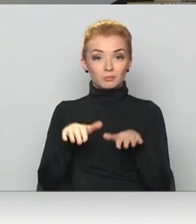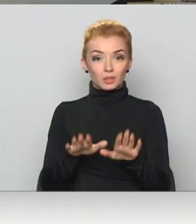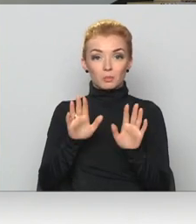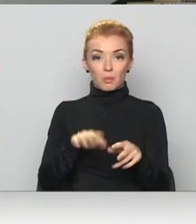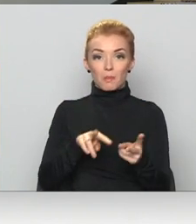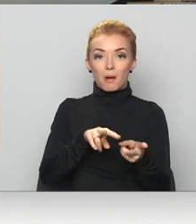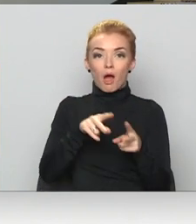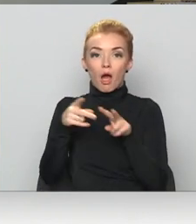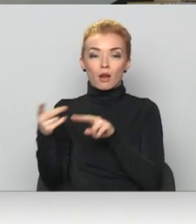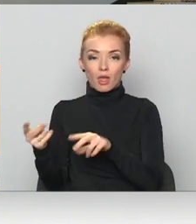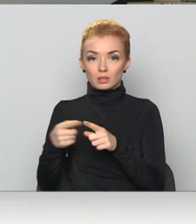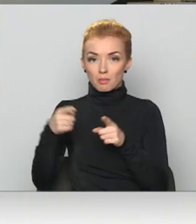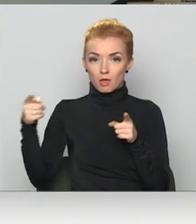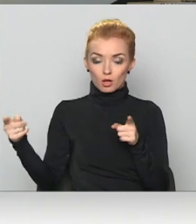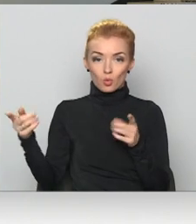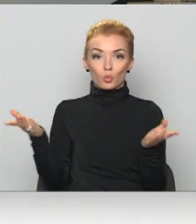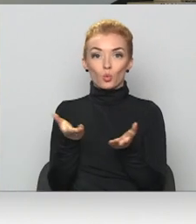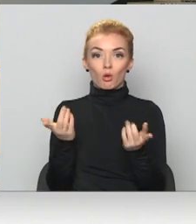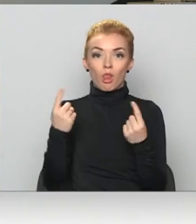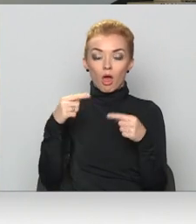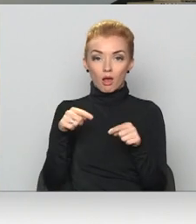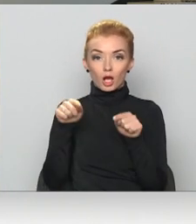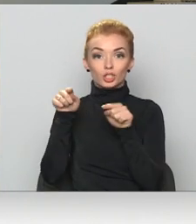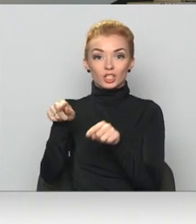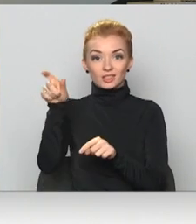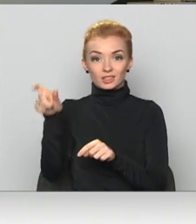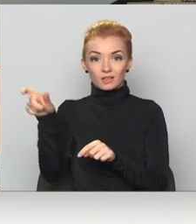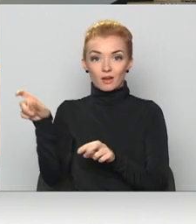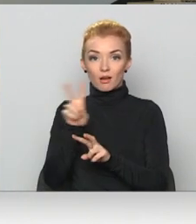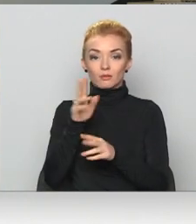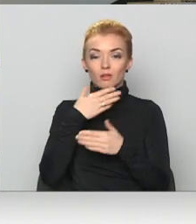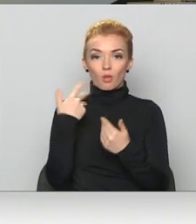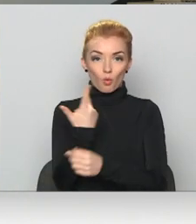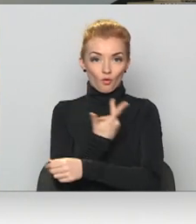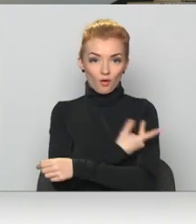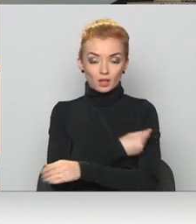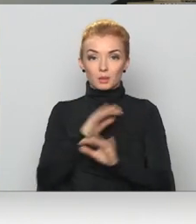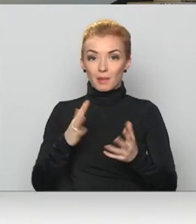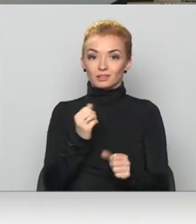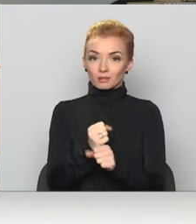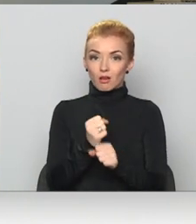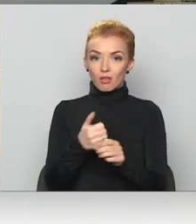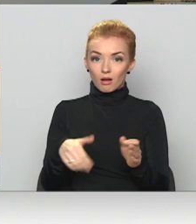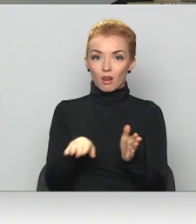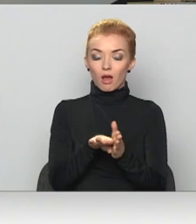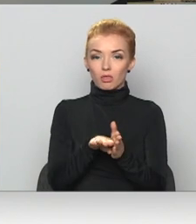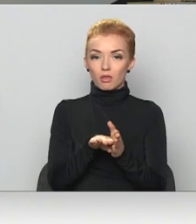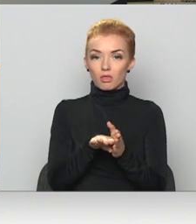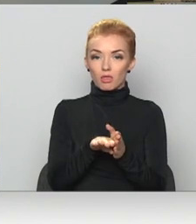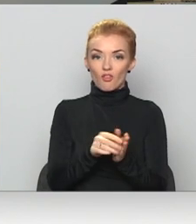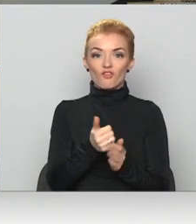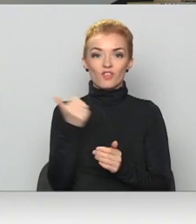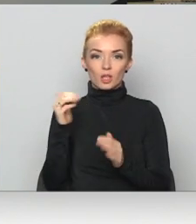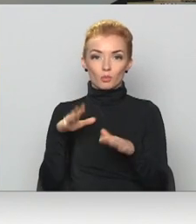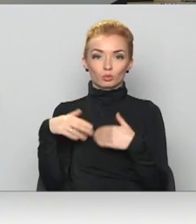pārejas periodu, kurā šie cilvēki, kas vēl nav vakcinēti, bet kuri strādā klātienē, ka nu, viņiem